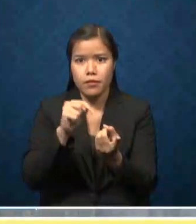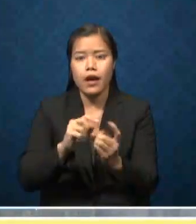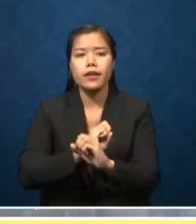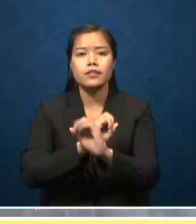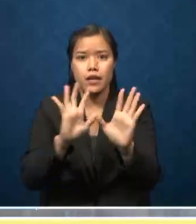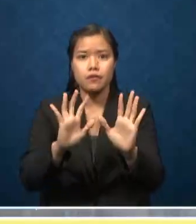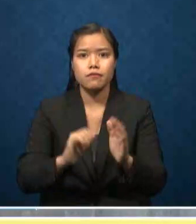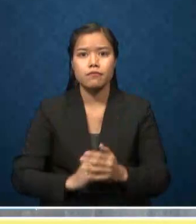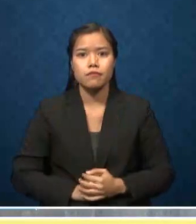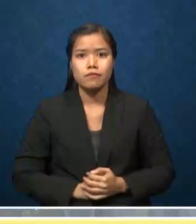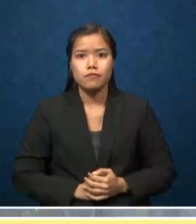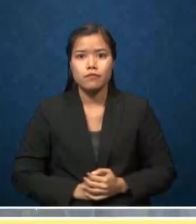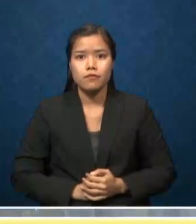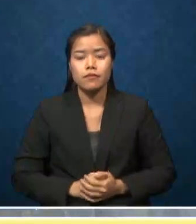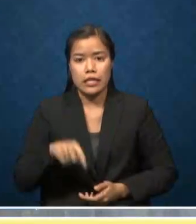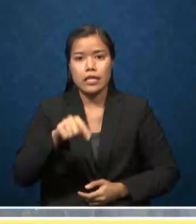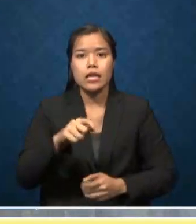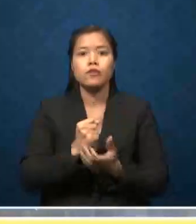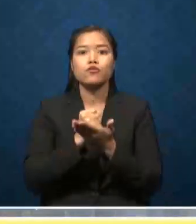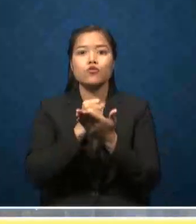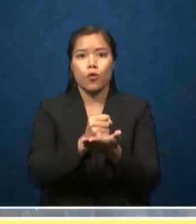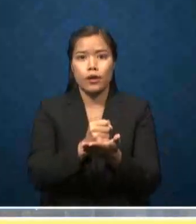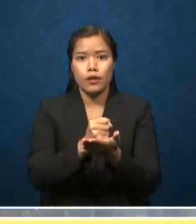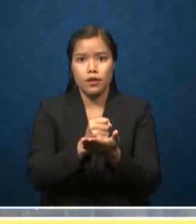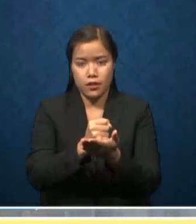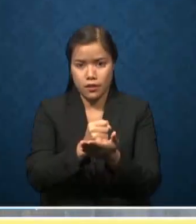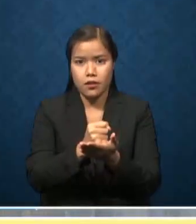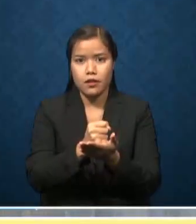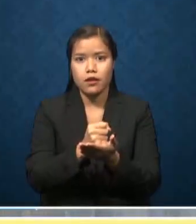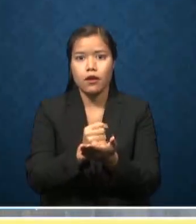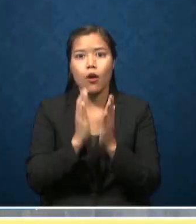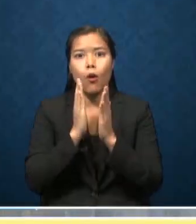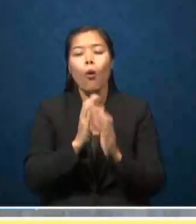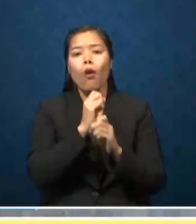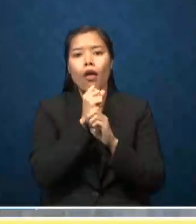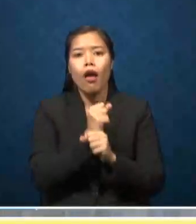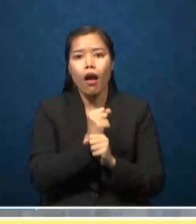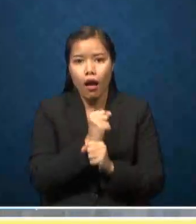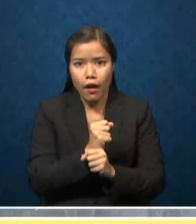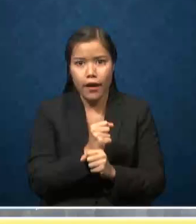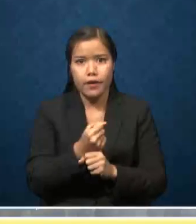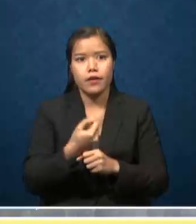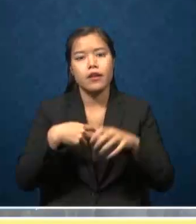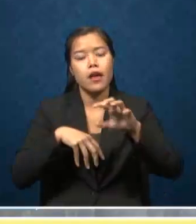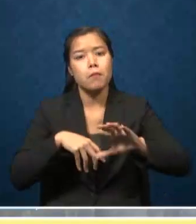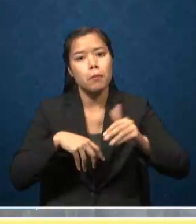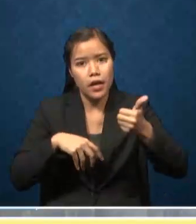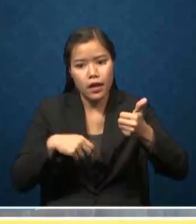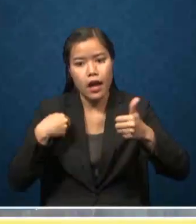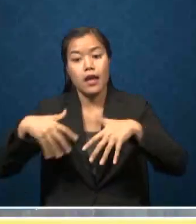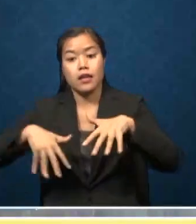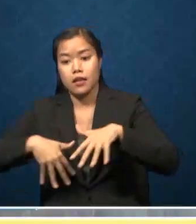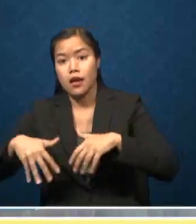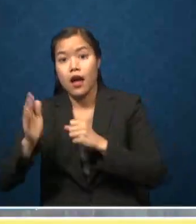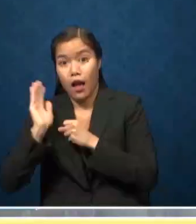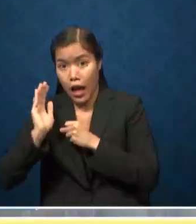ตรงนี้แหละจะเป็นคำตอบสำคัญอันหนึ่งที่จะเข้ามาช่วยดูแลผู้สูงอายุในเมืองครับในชนบทเนี่ยท่านผู้นี้เห็นๆด้วย